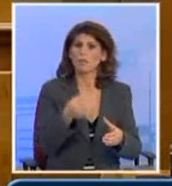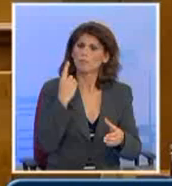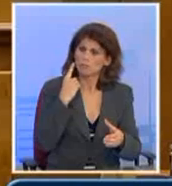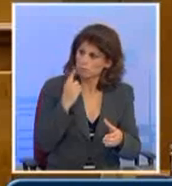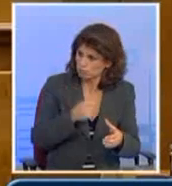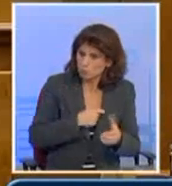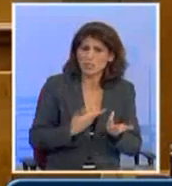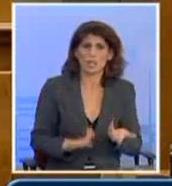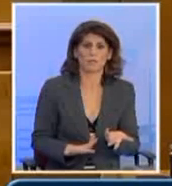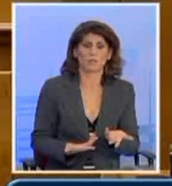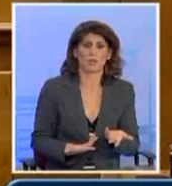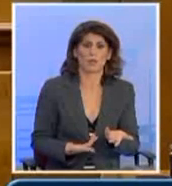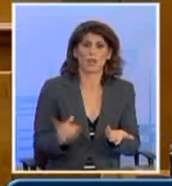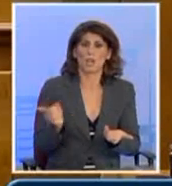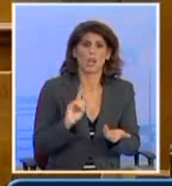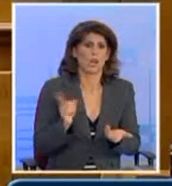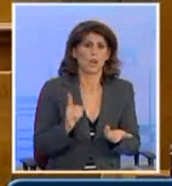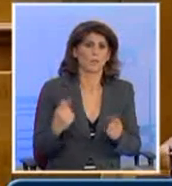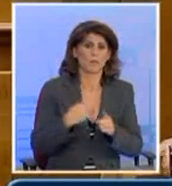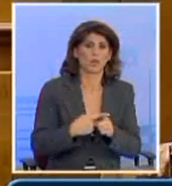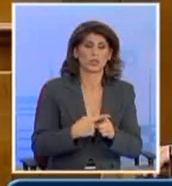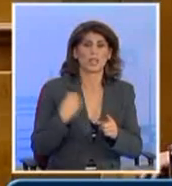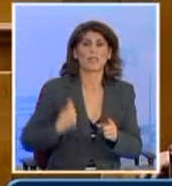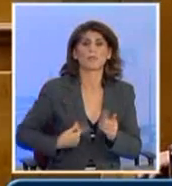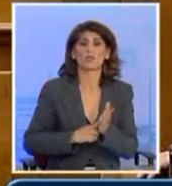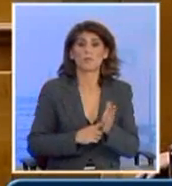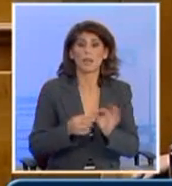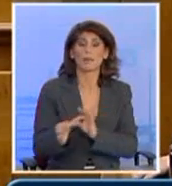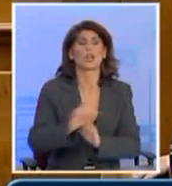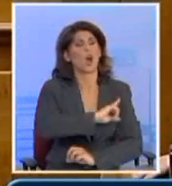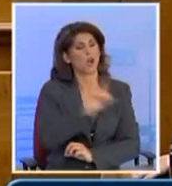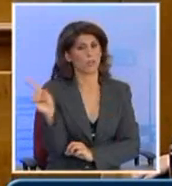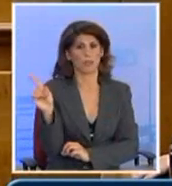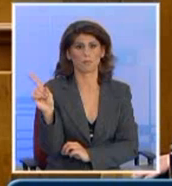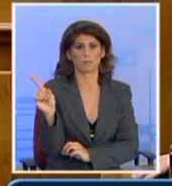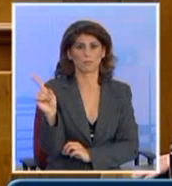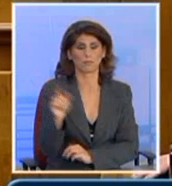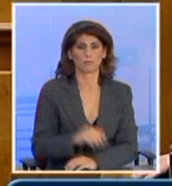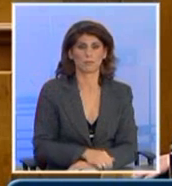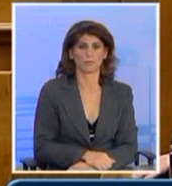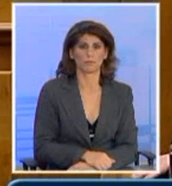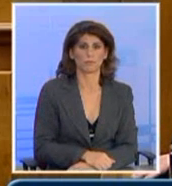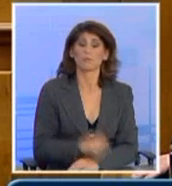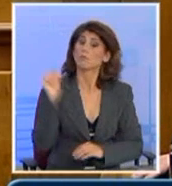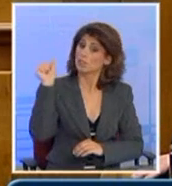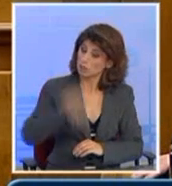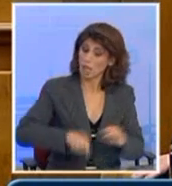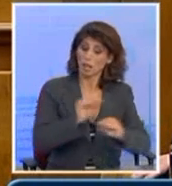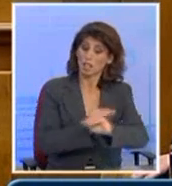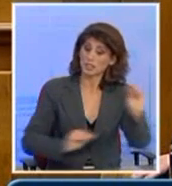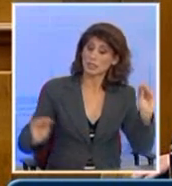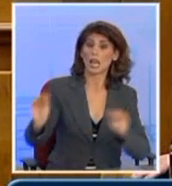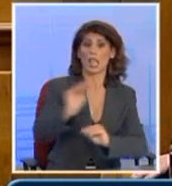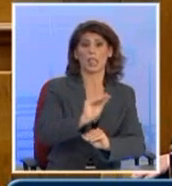εννοούμε. Όχι πρόσωτα δημοσιονομικά μέτρα. Όχι. Ναι στις διαρθρωτικές